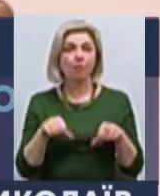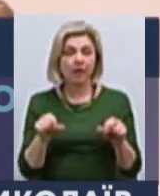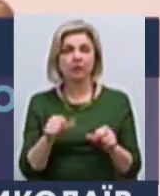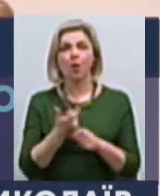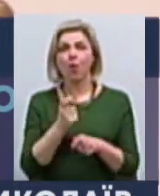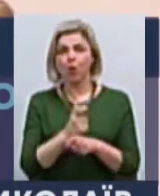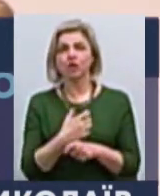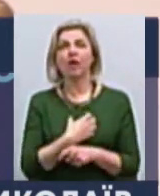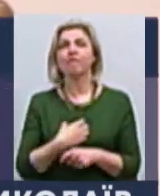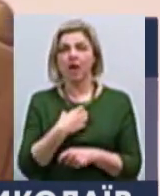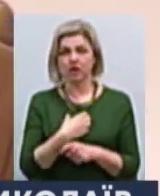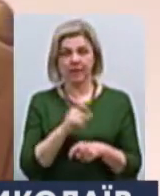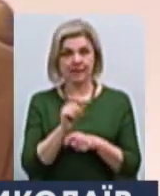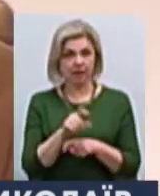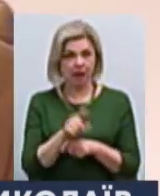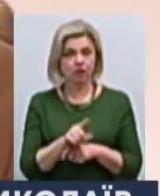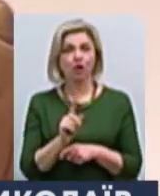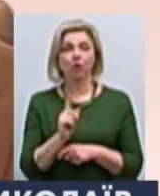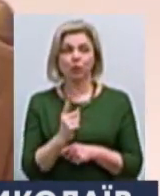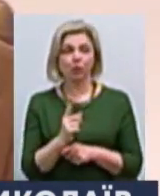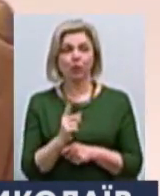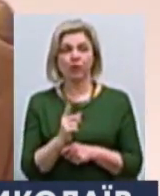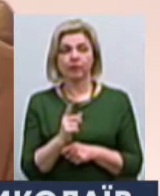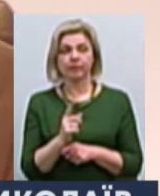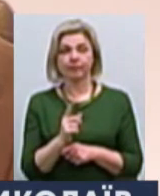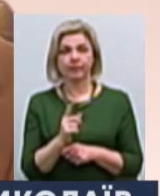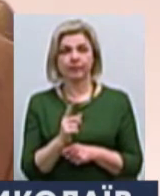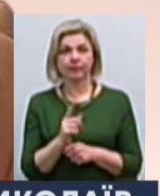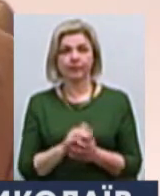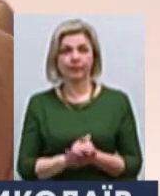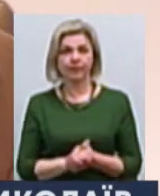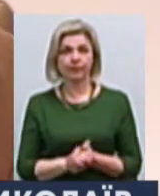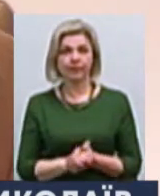амбітна наступна задача, тому що в часовий